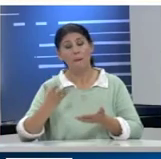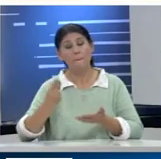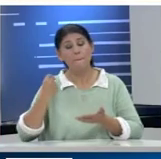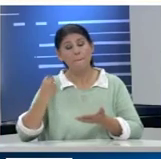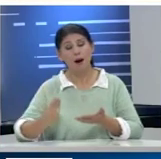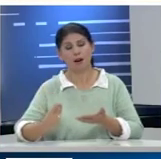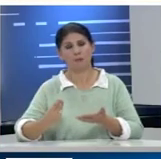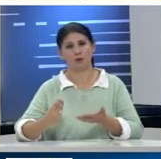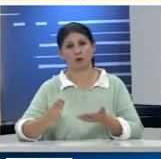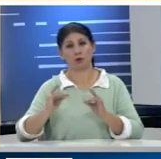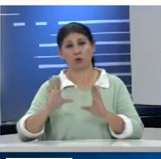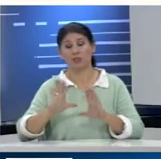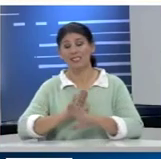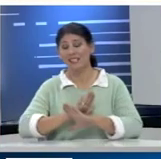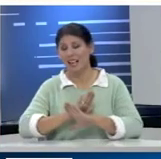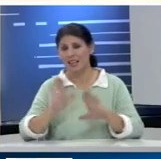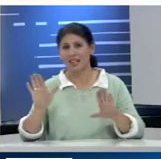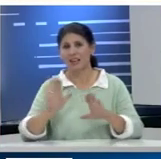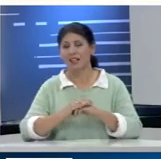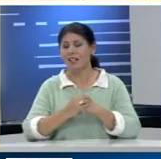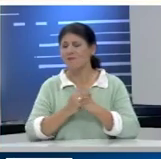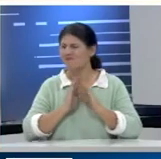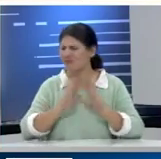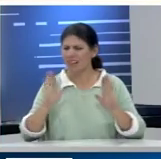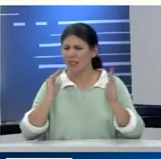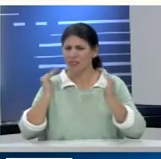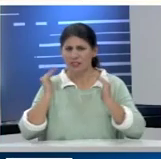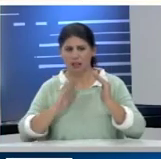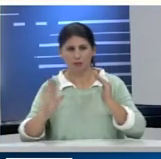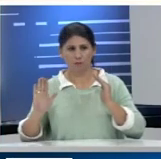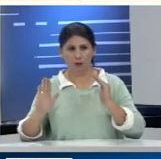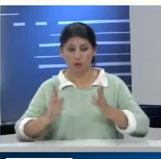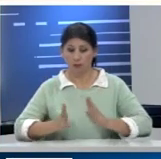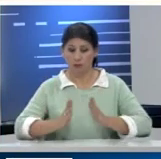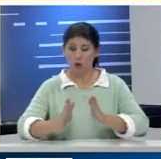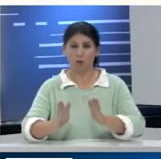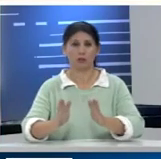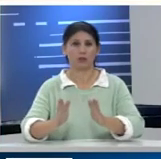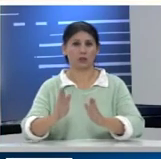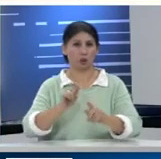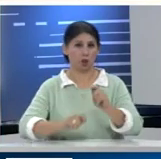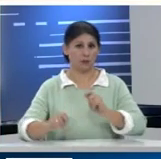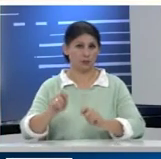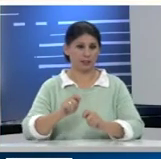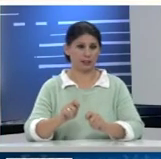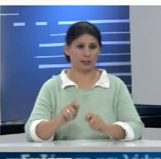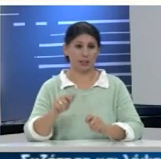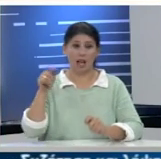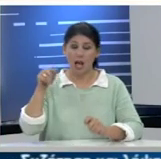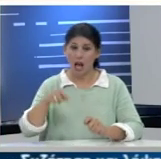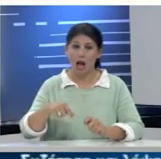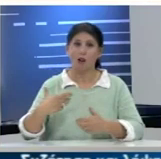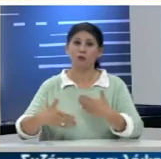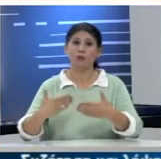καλά, ότι χωρίς κανέναν απολύτως δισταγμό θα προχωρούσατε στη σύσταση αυτών